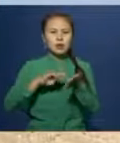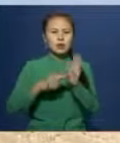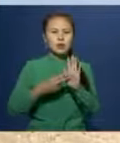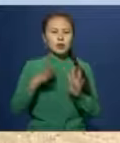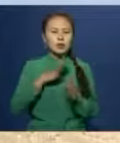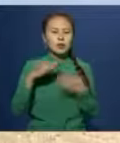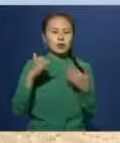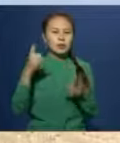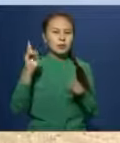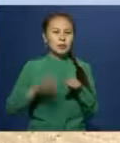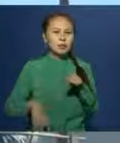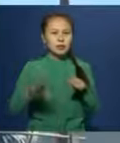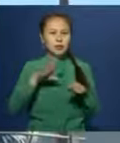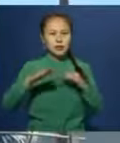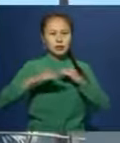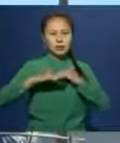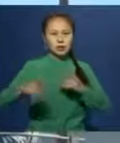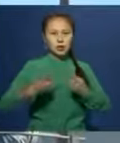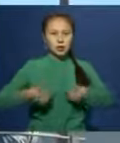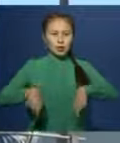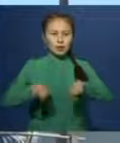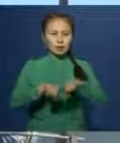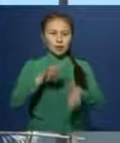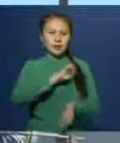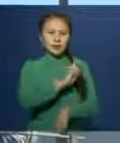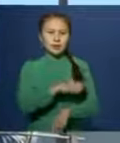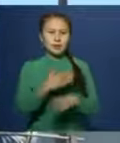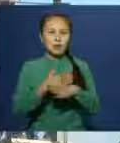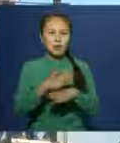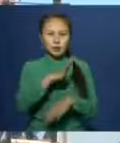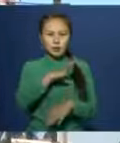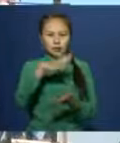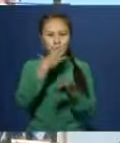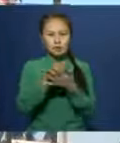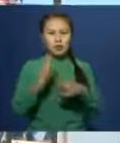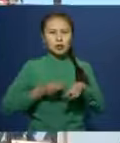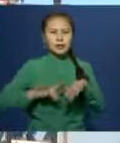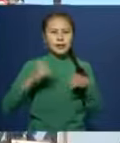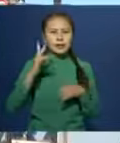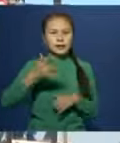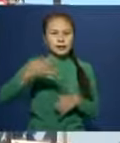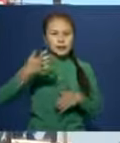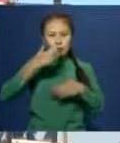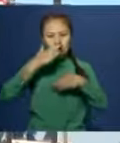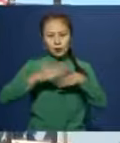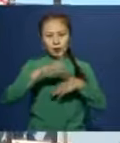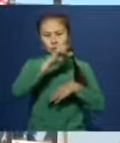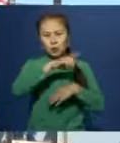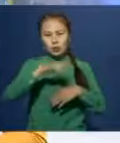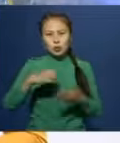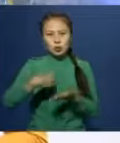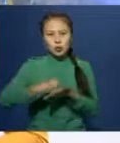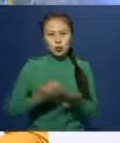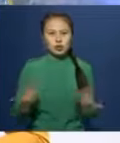бір уақытта бастаған отандық мердігер ұйымдардың күшімен жүзеге асырылды. Енді бүгін еліміздің шамамен 3500-нан астам азаматы тұрақты